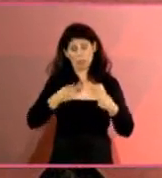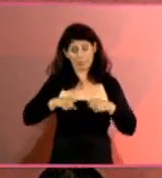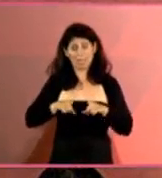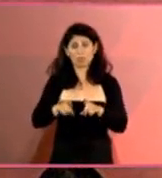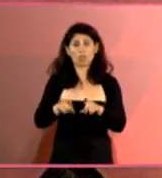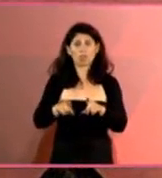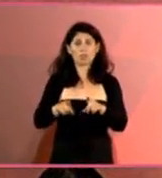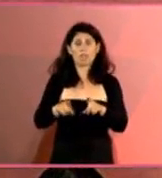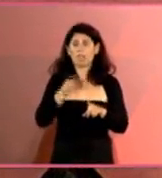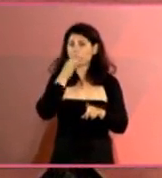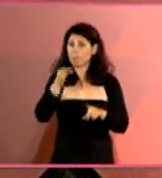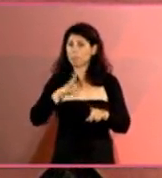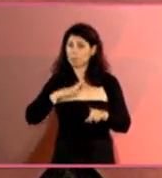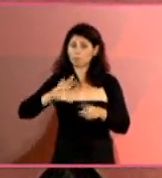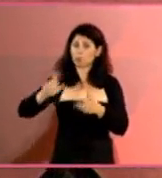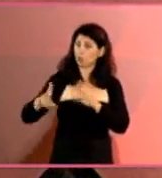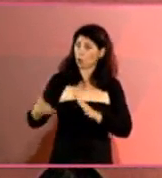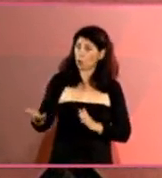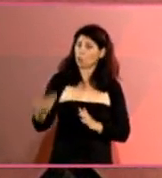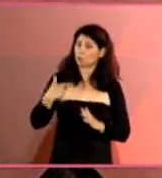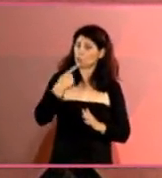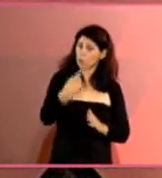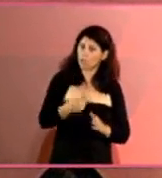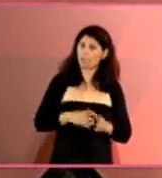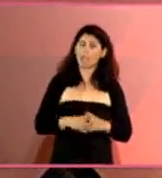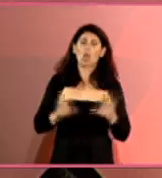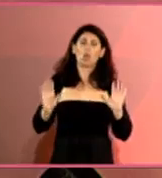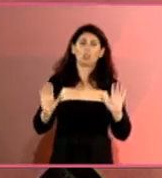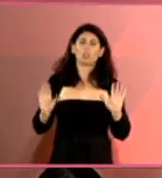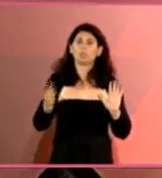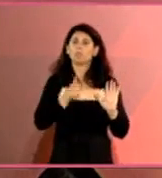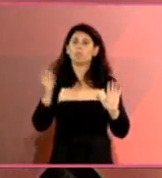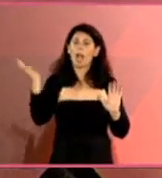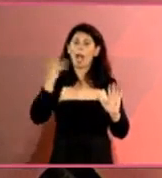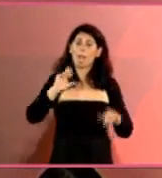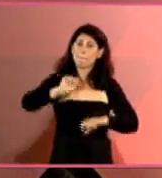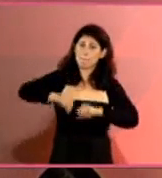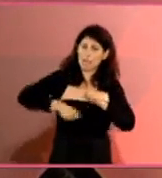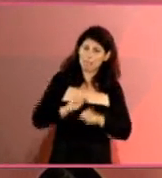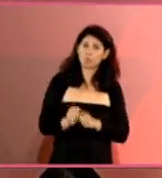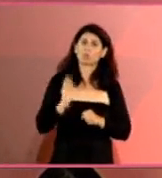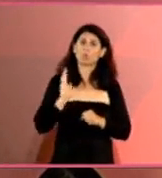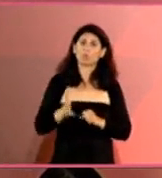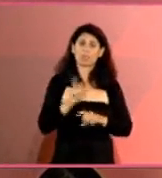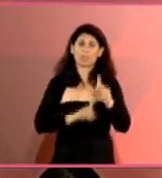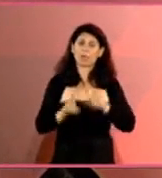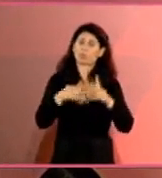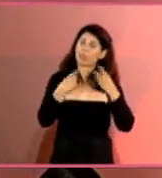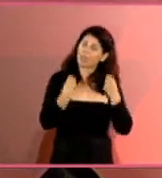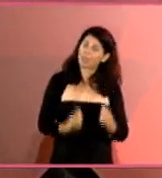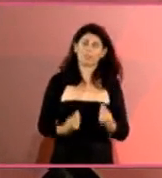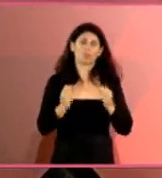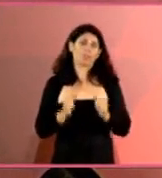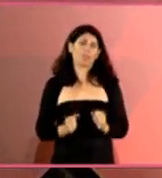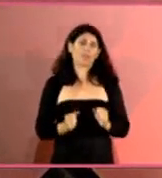ταυτόχρονα να πει στον κόσμο, και το λέει, ότι μόνο εάν παλέψουμε μπορεί κάπως να καλυτερέψουμε τη